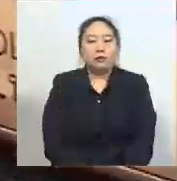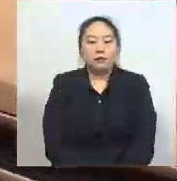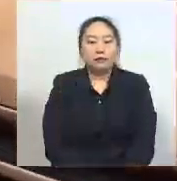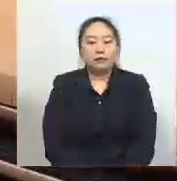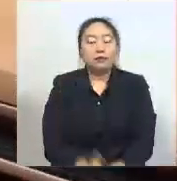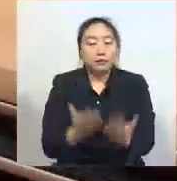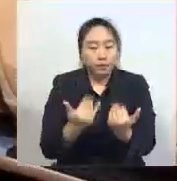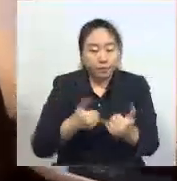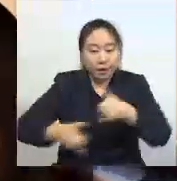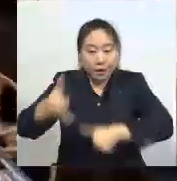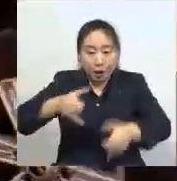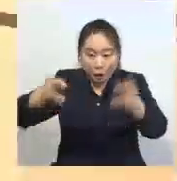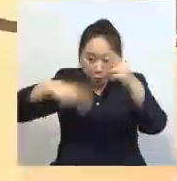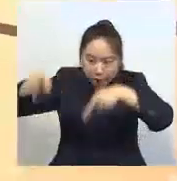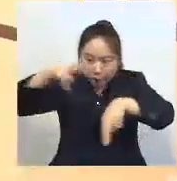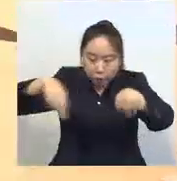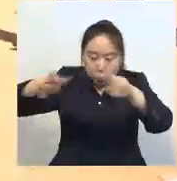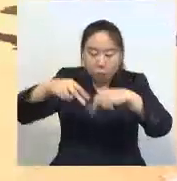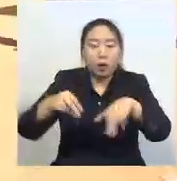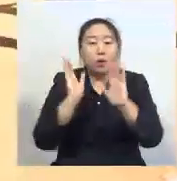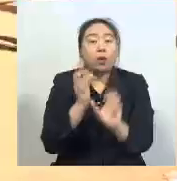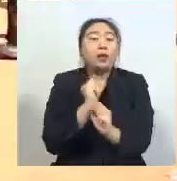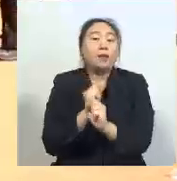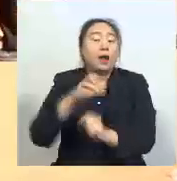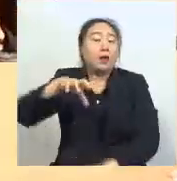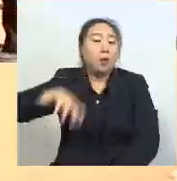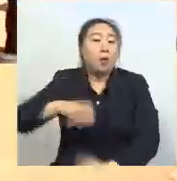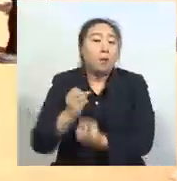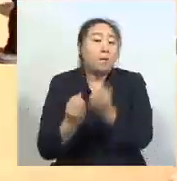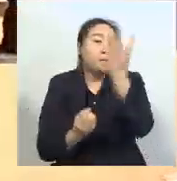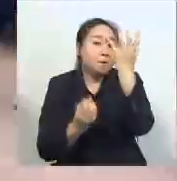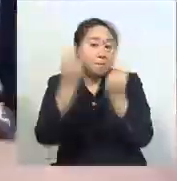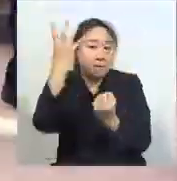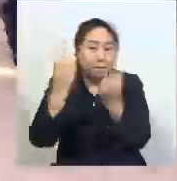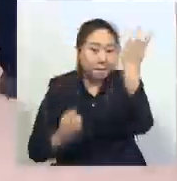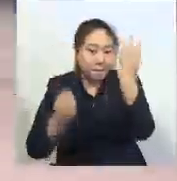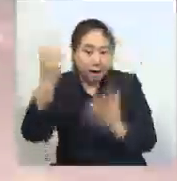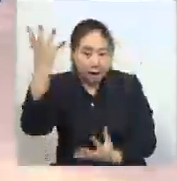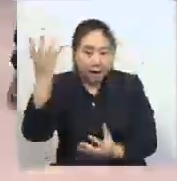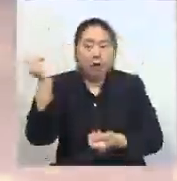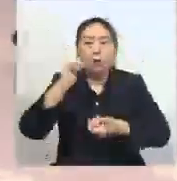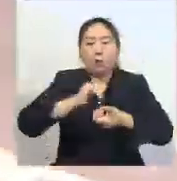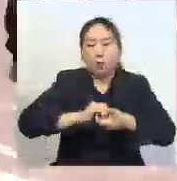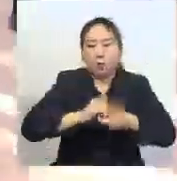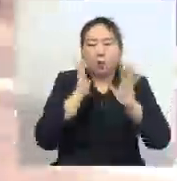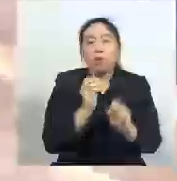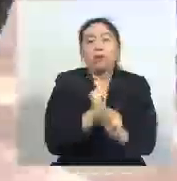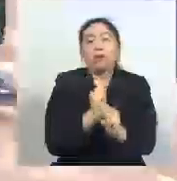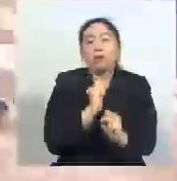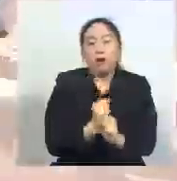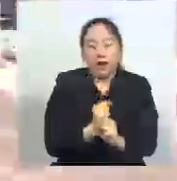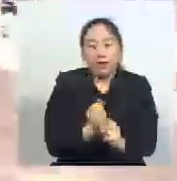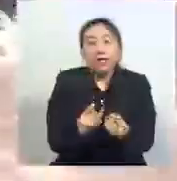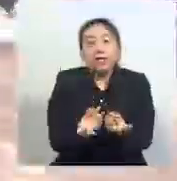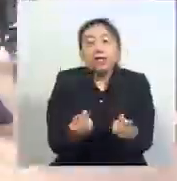การเข้าตรวจค้นครั้งนี้กำลังของเจ้าหน้าที่กรมป่าไม้หน่วยพยัคฆ์ไพรได้ร่วมกับเจ้าหน้าที่สำนักงานการ